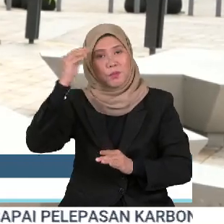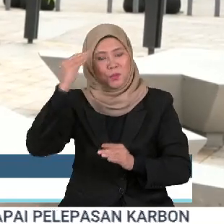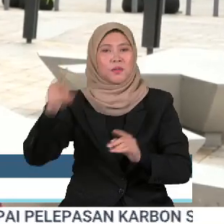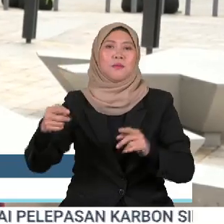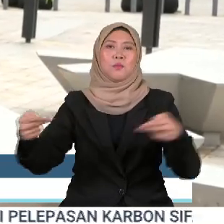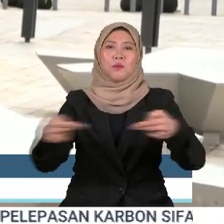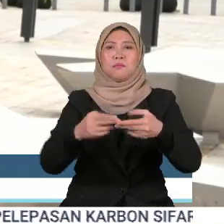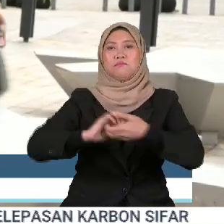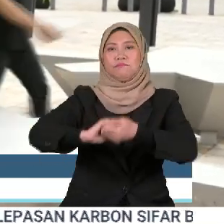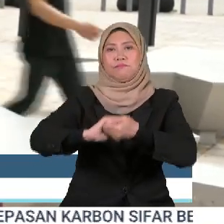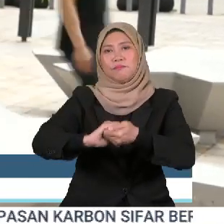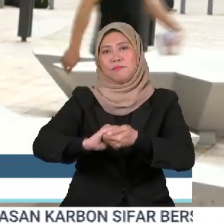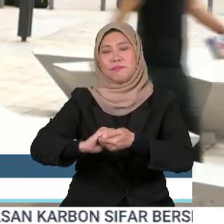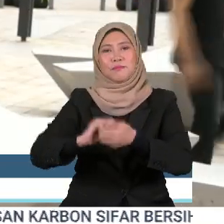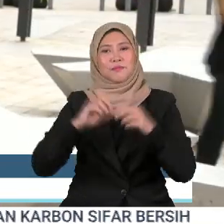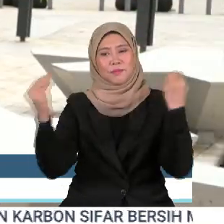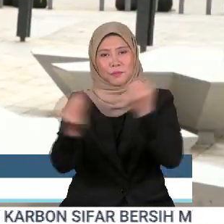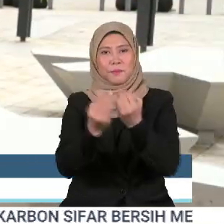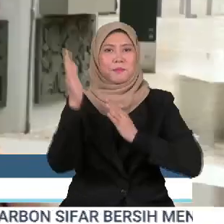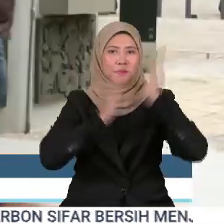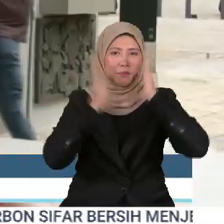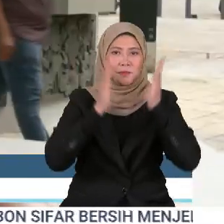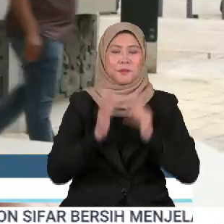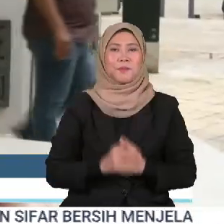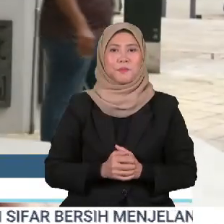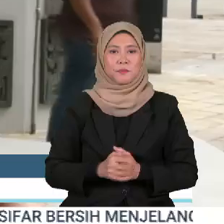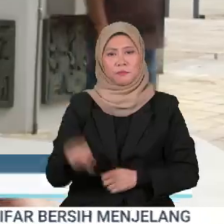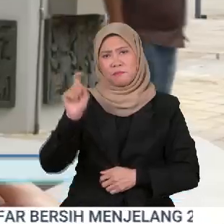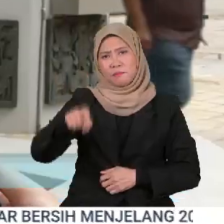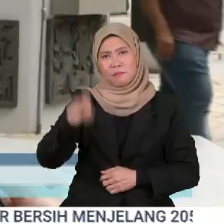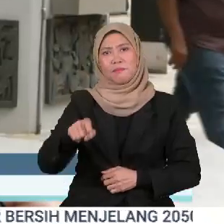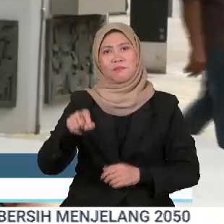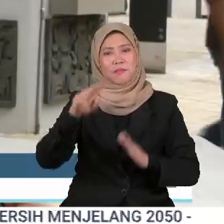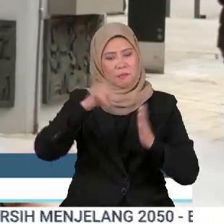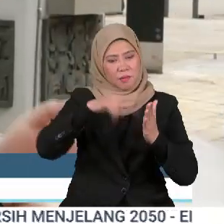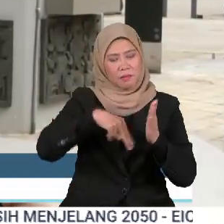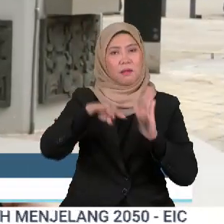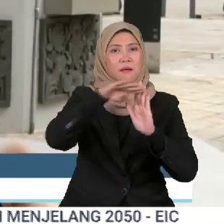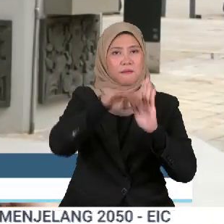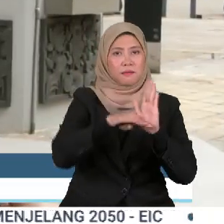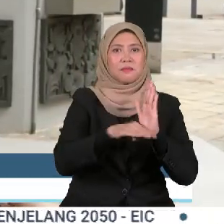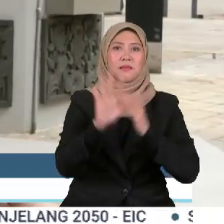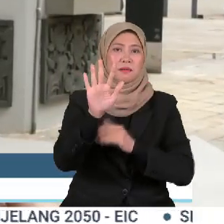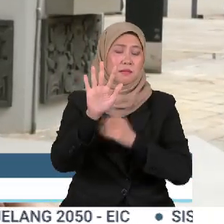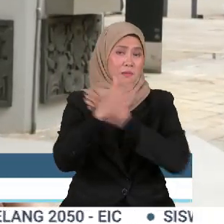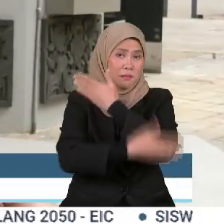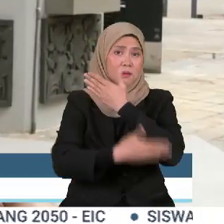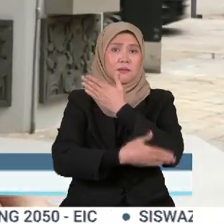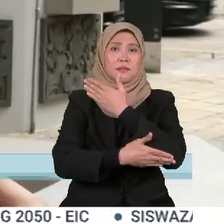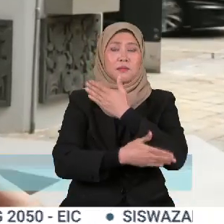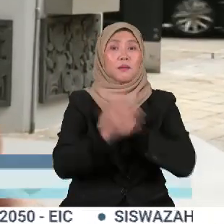lagi perpaduan dan kesejahteraan dalam kalangan masyarakat Malaysia. Wajar dilakukan sebabnya seperti kita tahu dekat negara kita